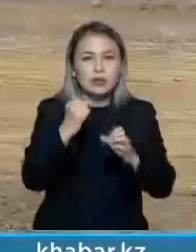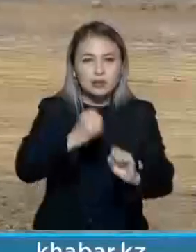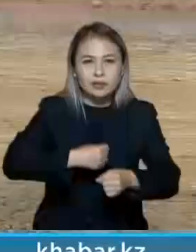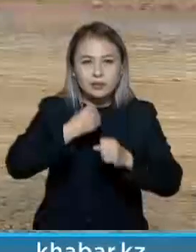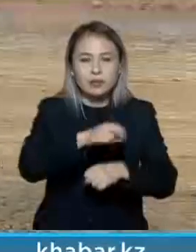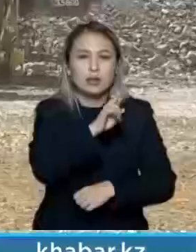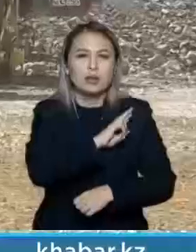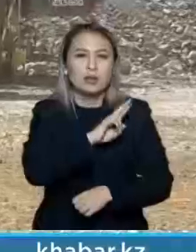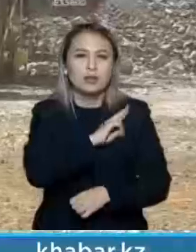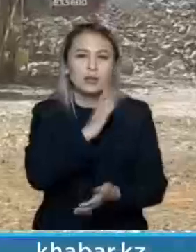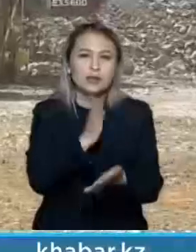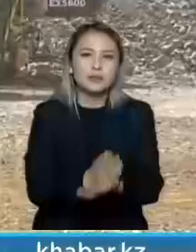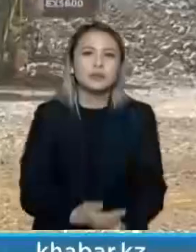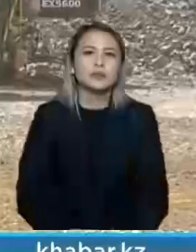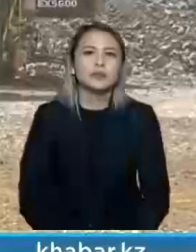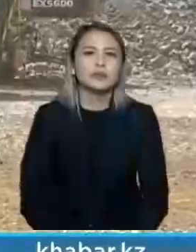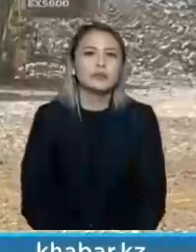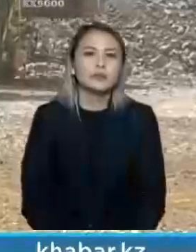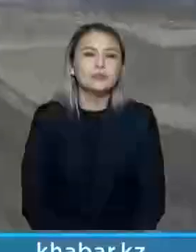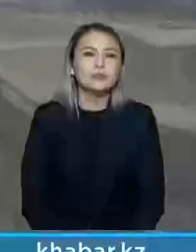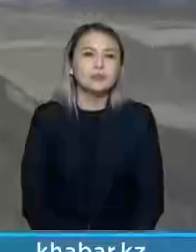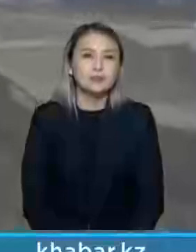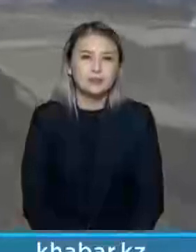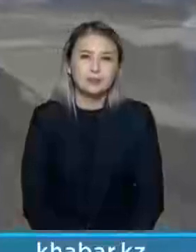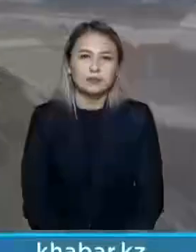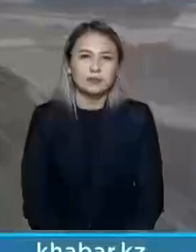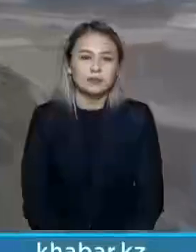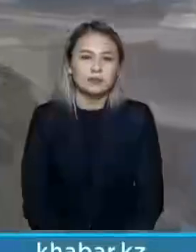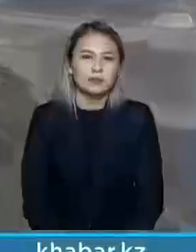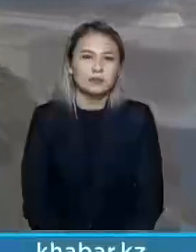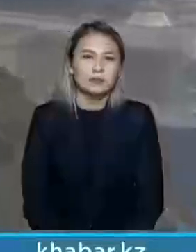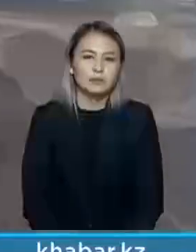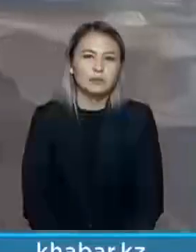алаңдарында жұмыс істейді. Рүстем Қайратұлы, Берік Жобалайұлы, хабар, Абай облысынан.